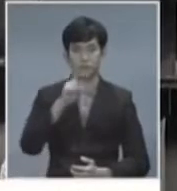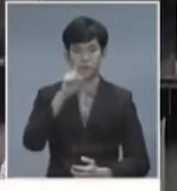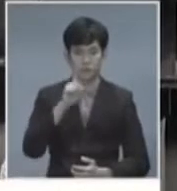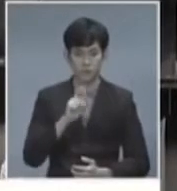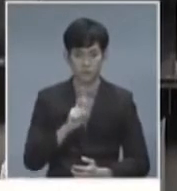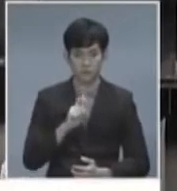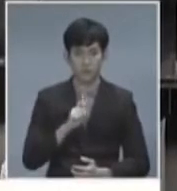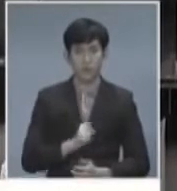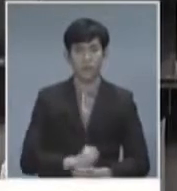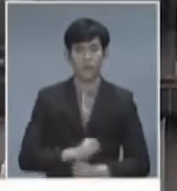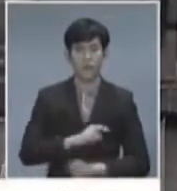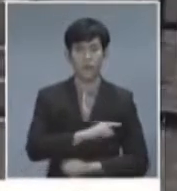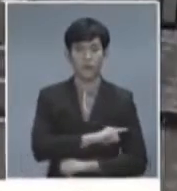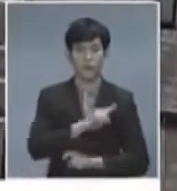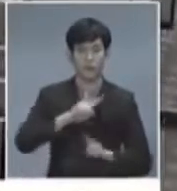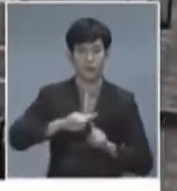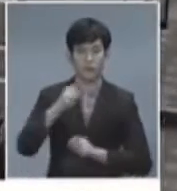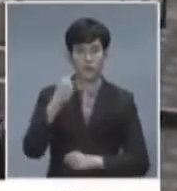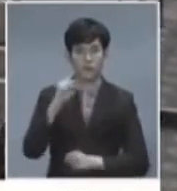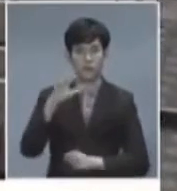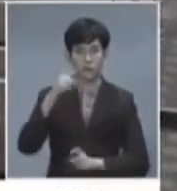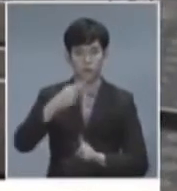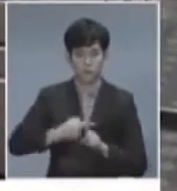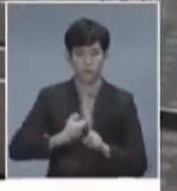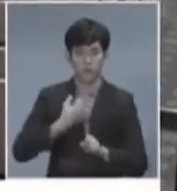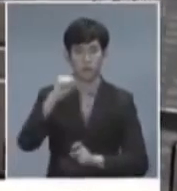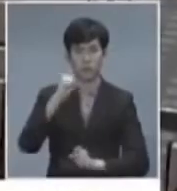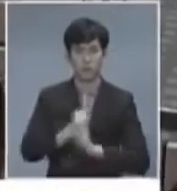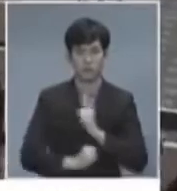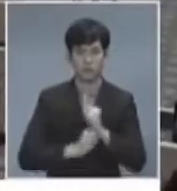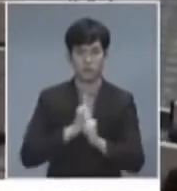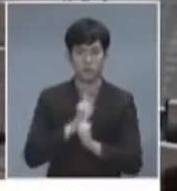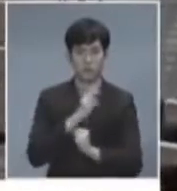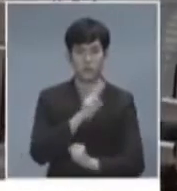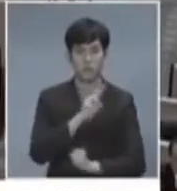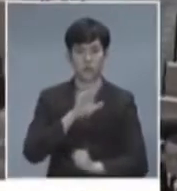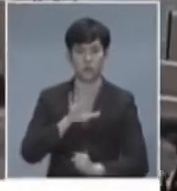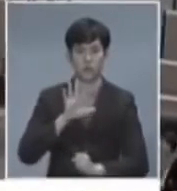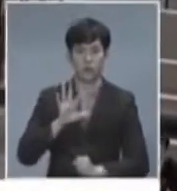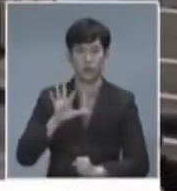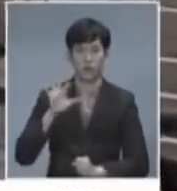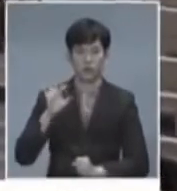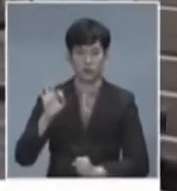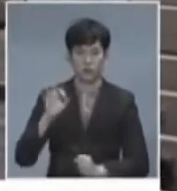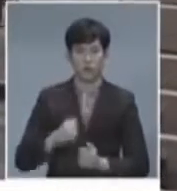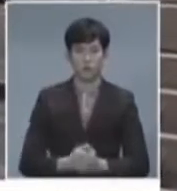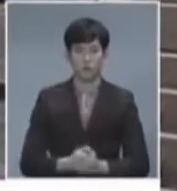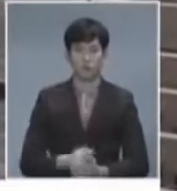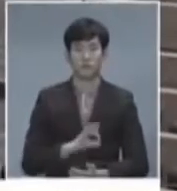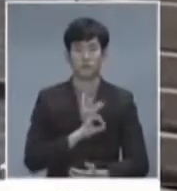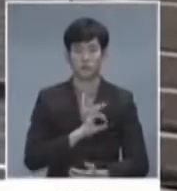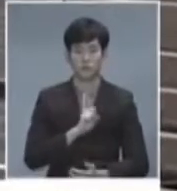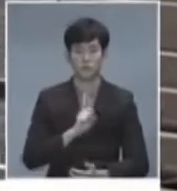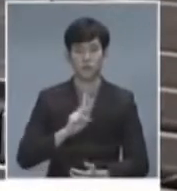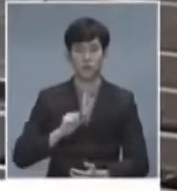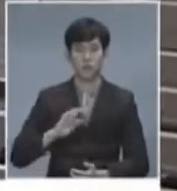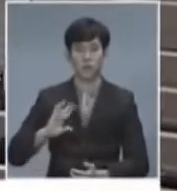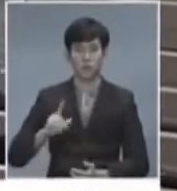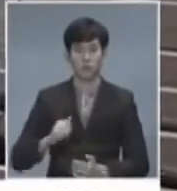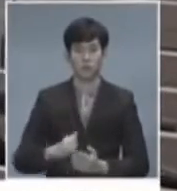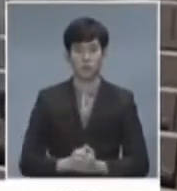มพุทธศักราช2559ท่านสมาชิกครับโดย